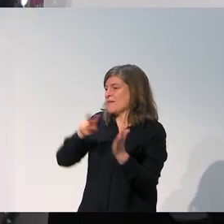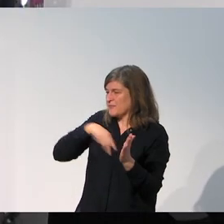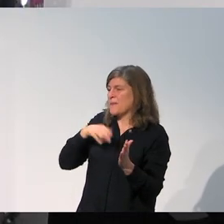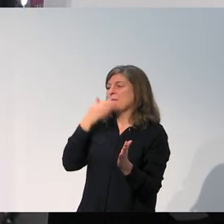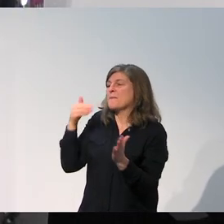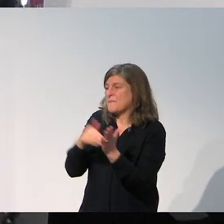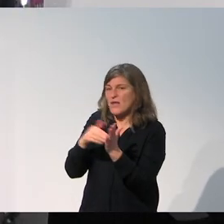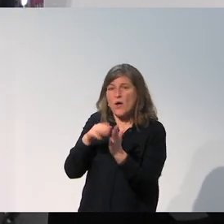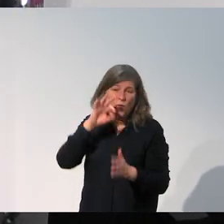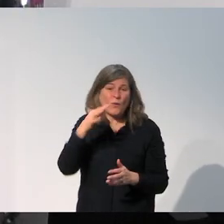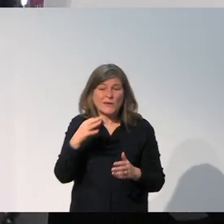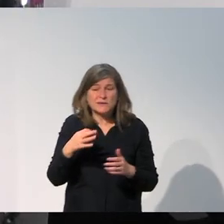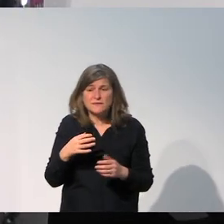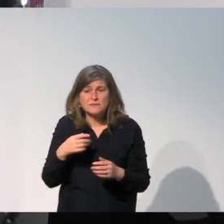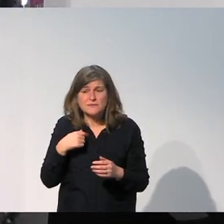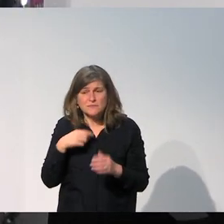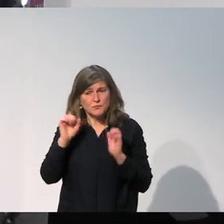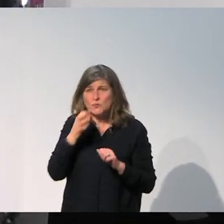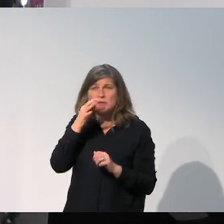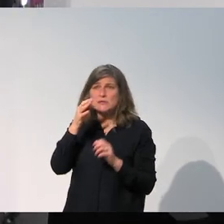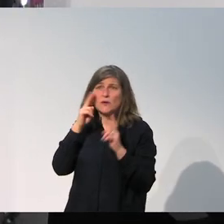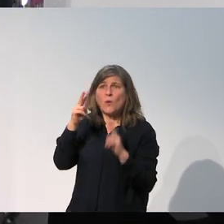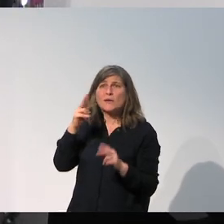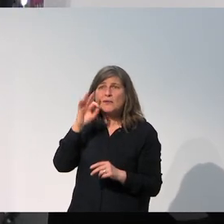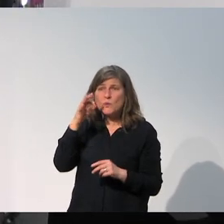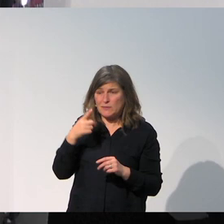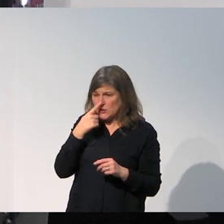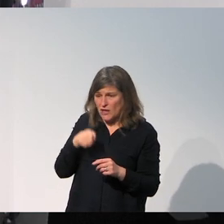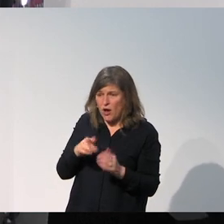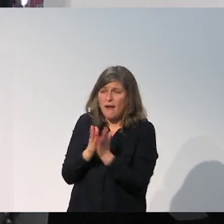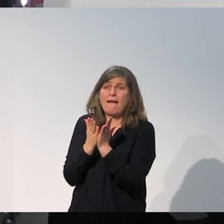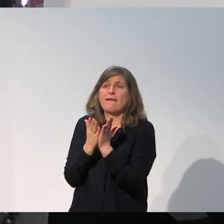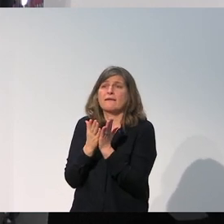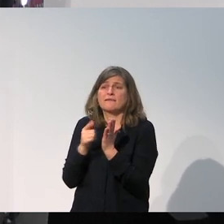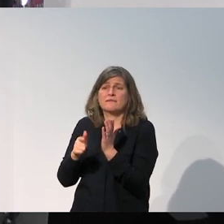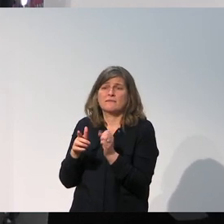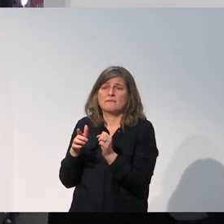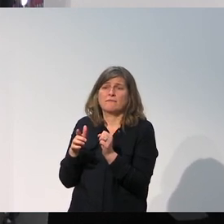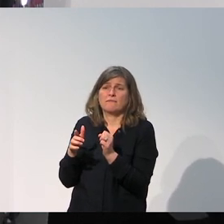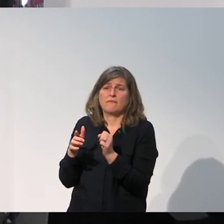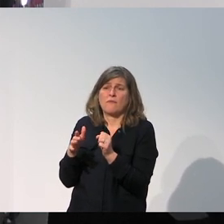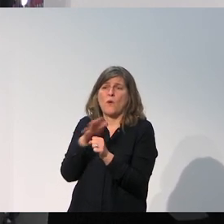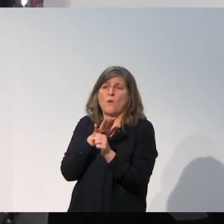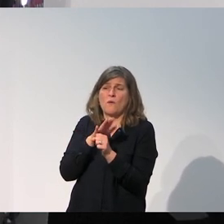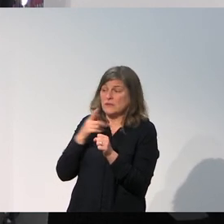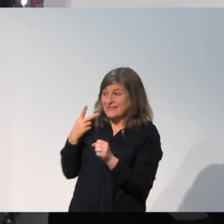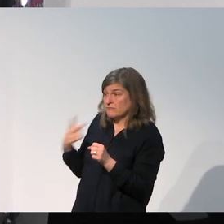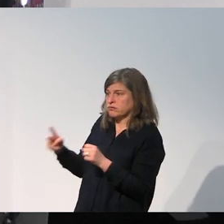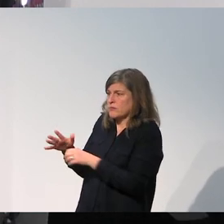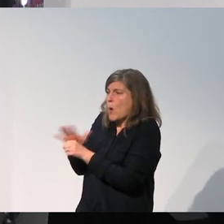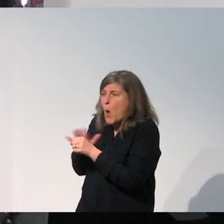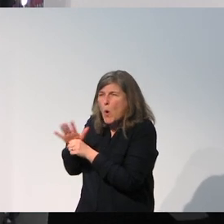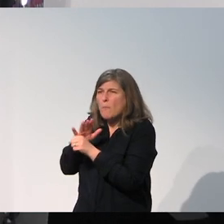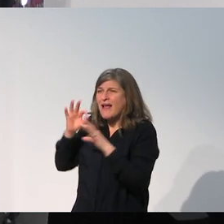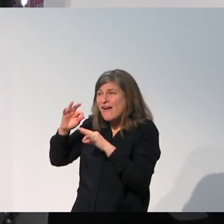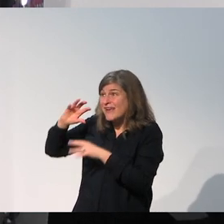Non, je le dis très honnêtement parce que je le trouve non seulement très complet, enfin, c'est un voyage dans l'anatomie du soleil qui est absolument merveilleux. C'est-à-dire, elle a